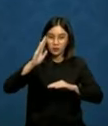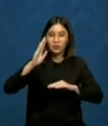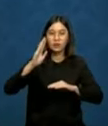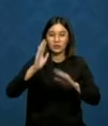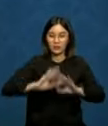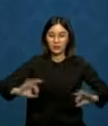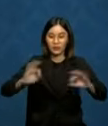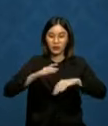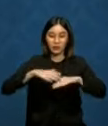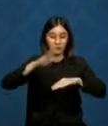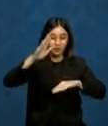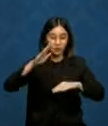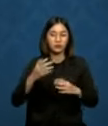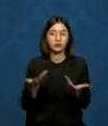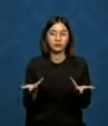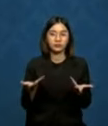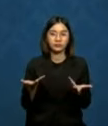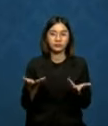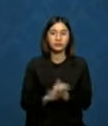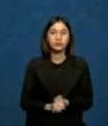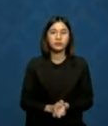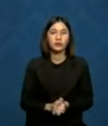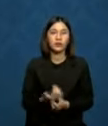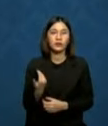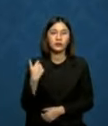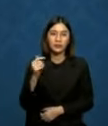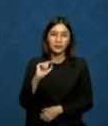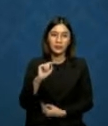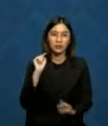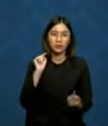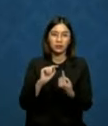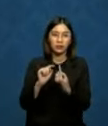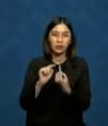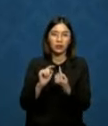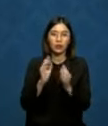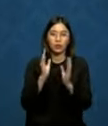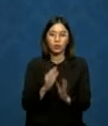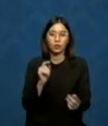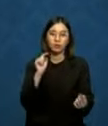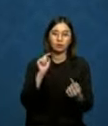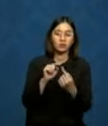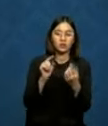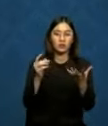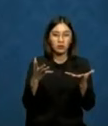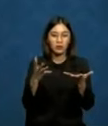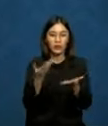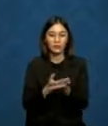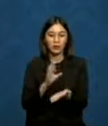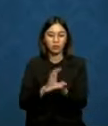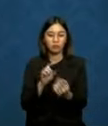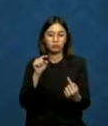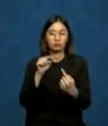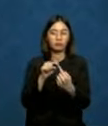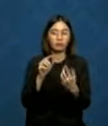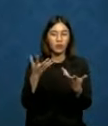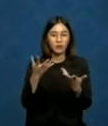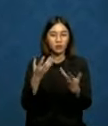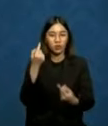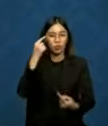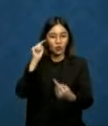ความจำเป็นมันก็จะเกิดสภาวะที่คนเข้าไม่ถึงกองทุน